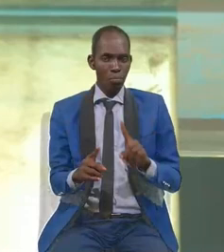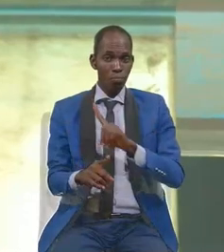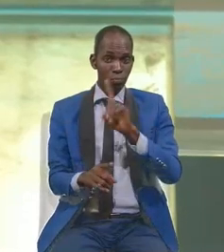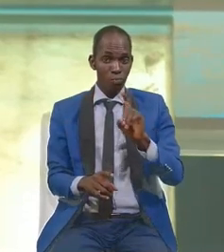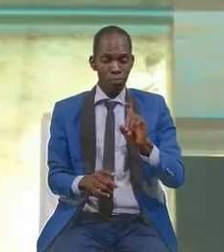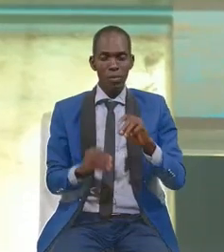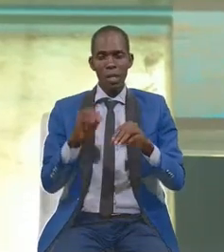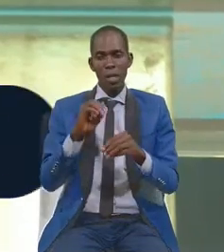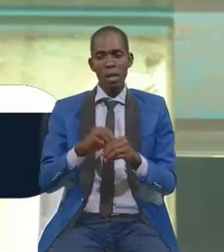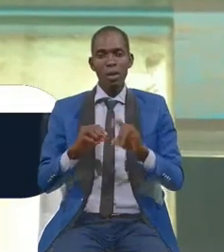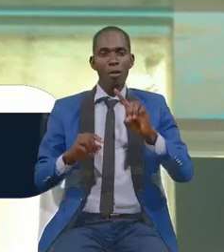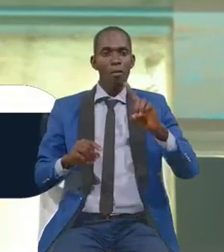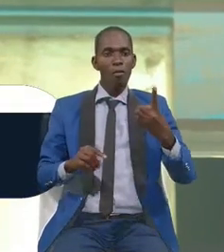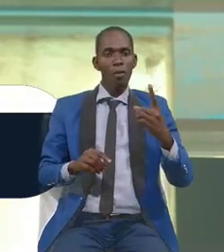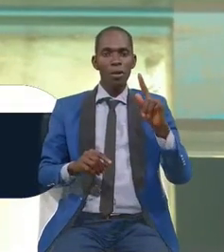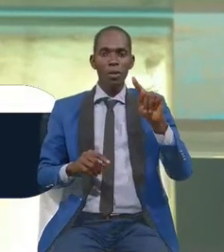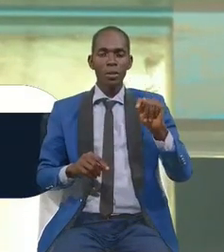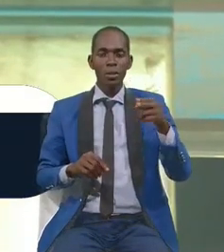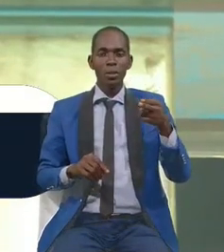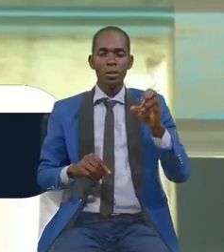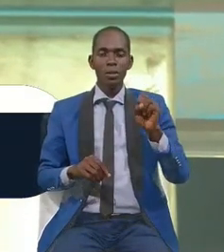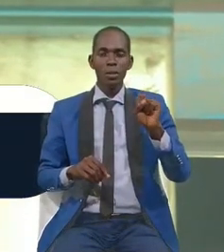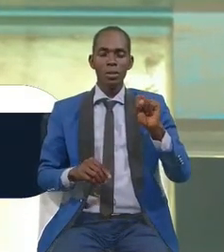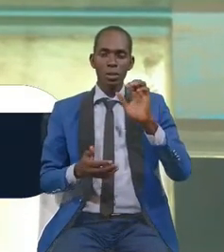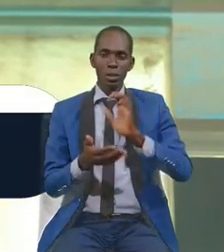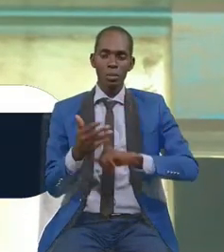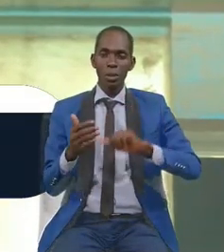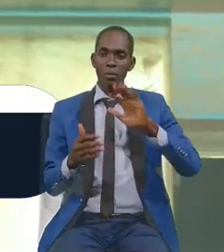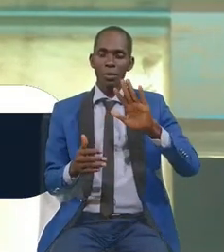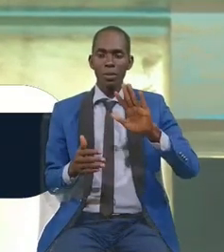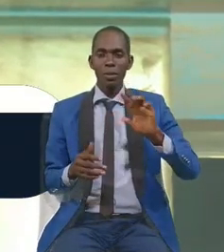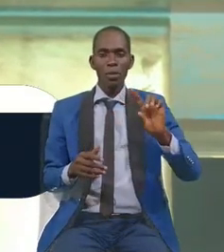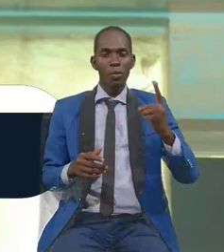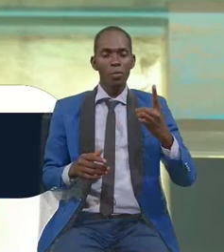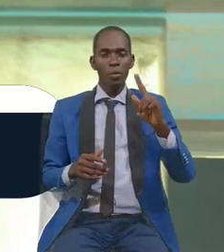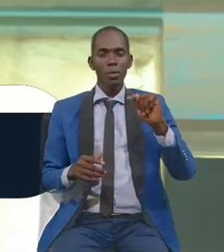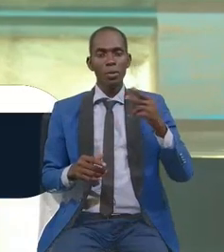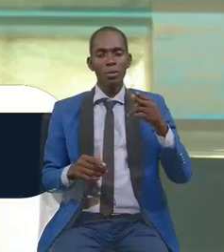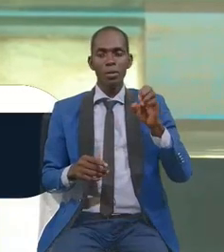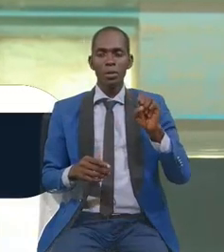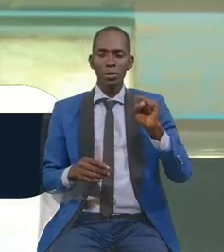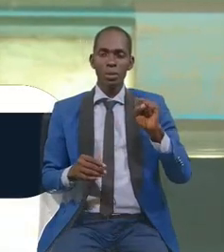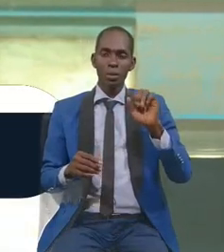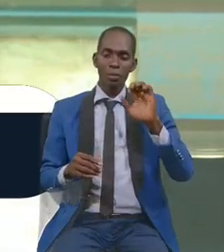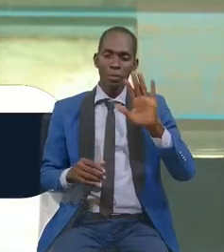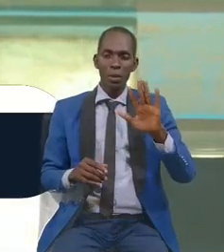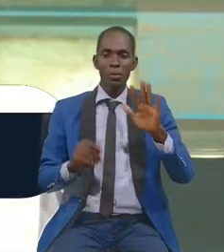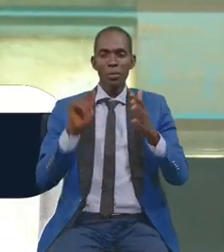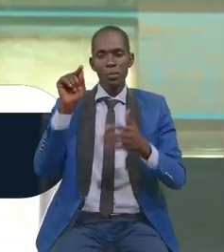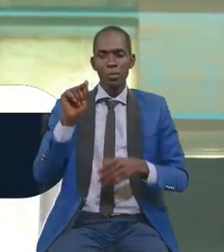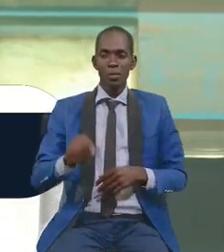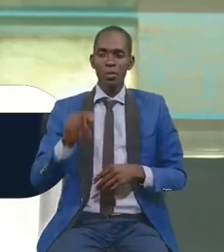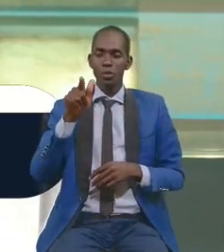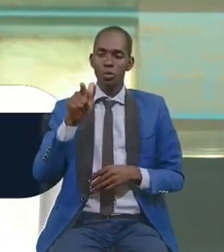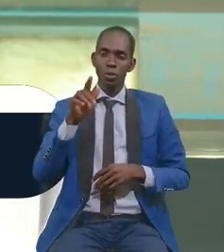Thessaloniciens 5, 1er Thessaloniciens chapitre 5, verset 24. 1 Thessaloniciens